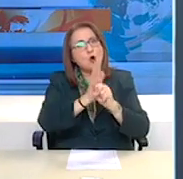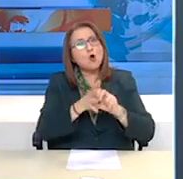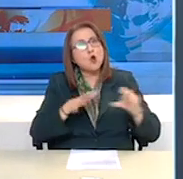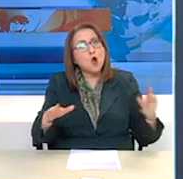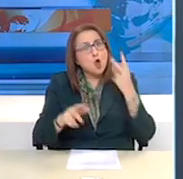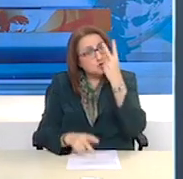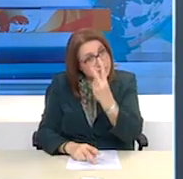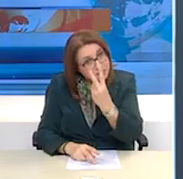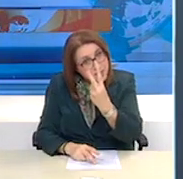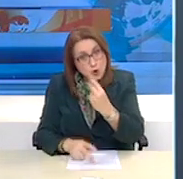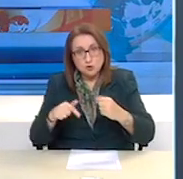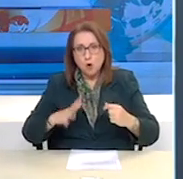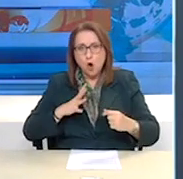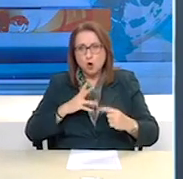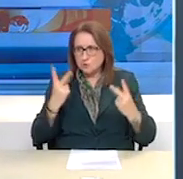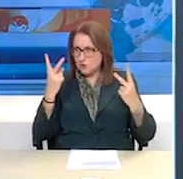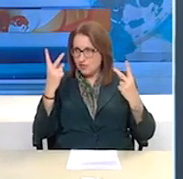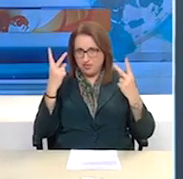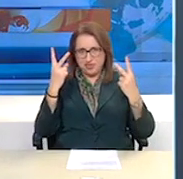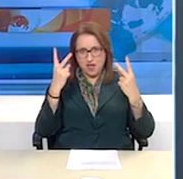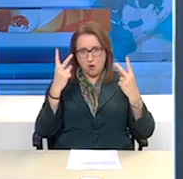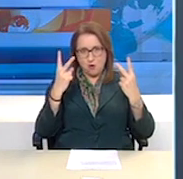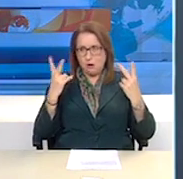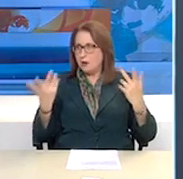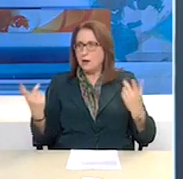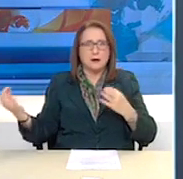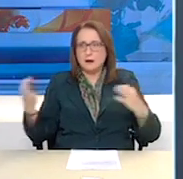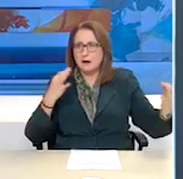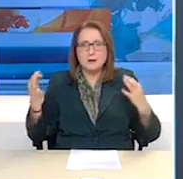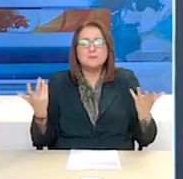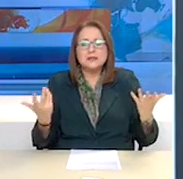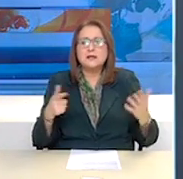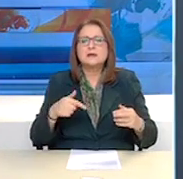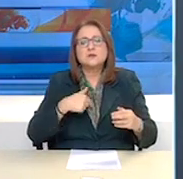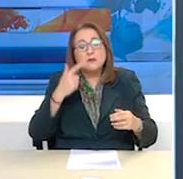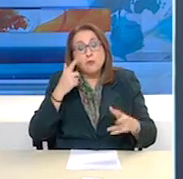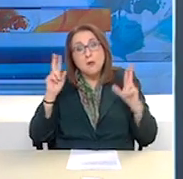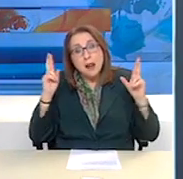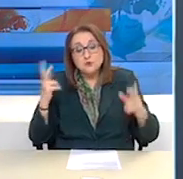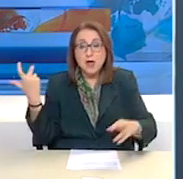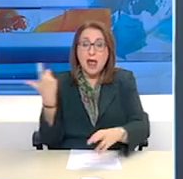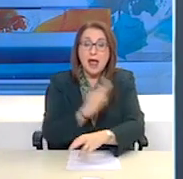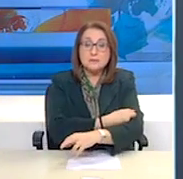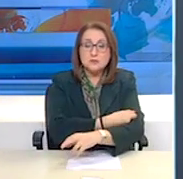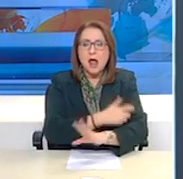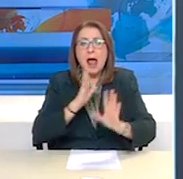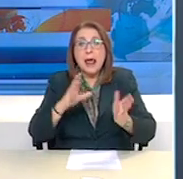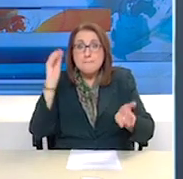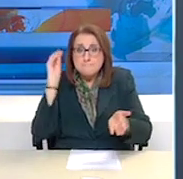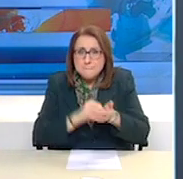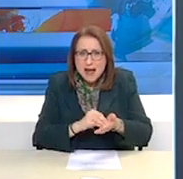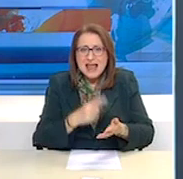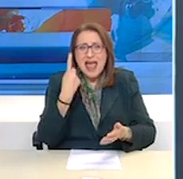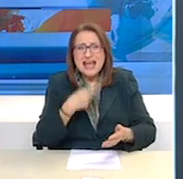κυκλοφορία δύο ταυτόχρονα ιών. Δεν ξέρουμε τι θα γίνει βέβαια και δεν είμαστε 100% βέβαιοι. Πολλές φορές στην ιολογία βλέπεις κάποιοι να